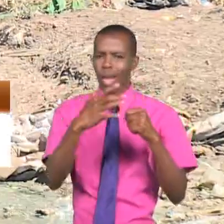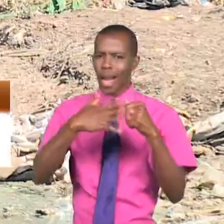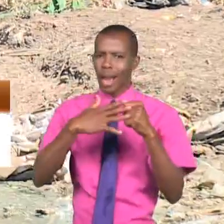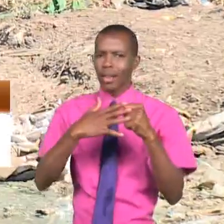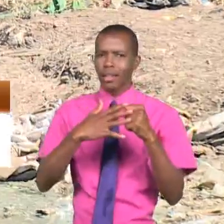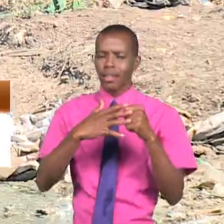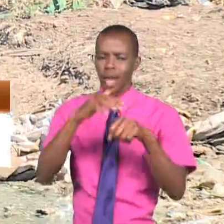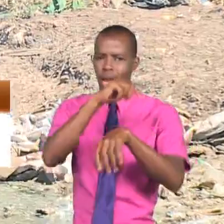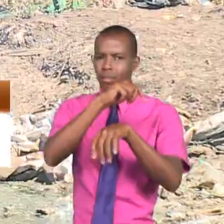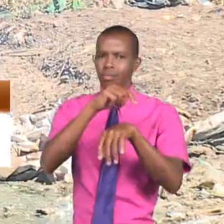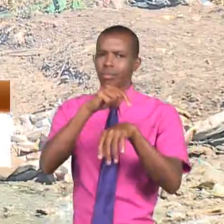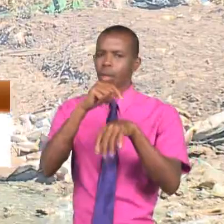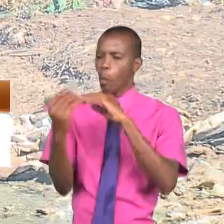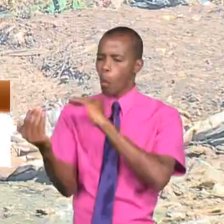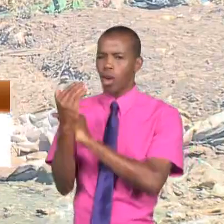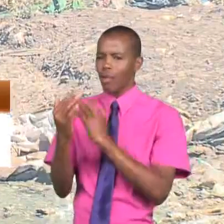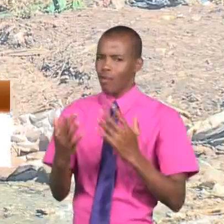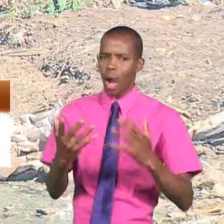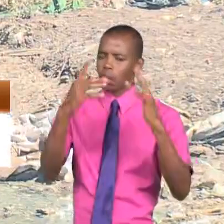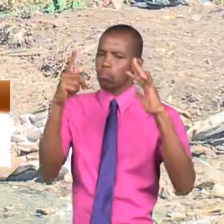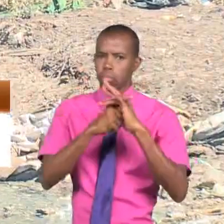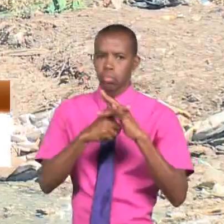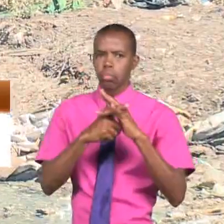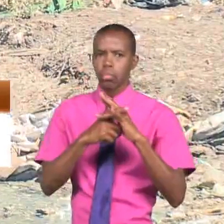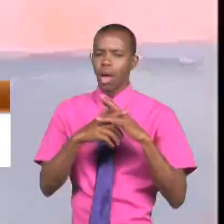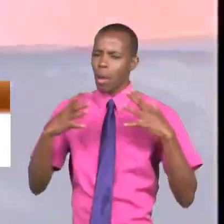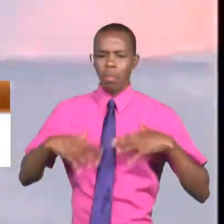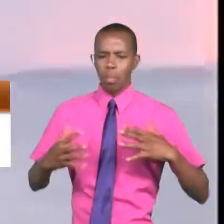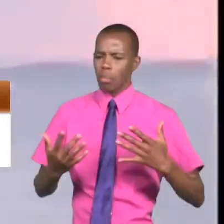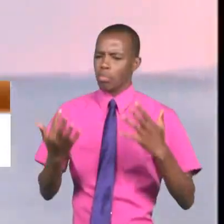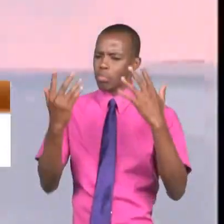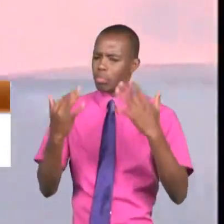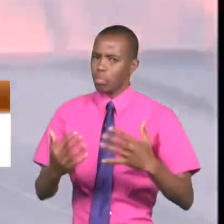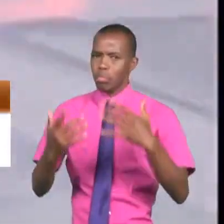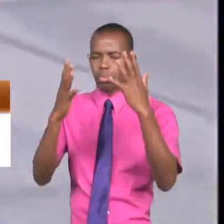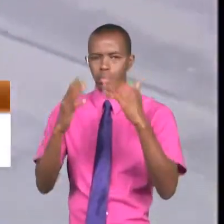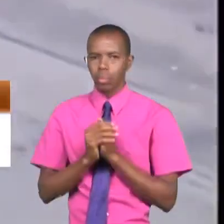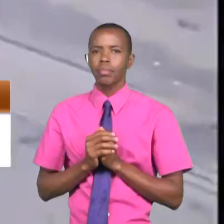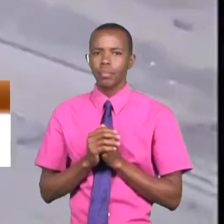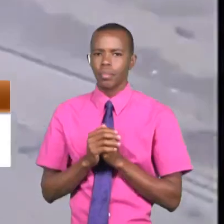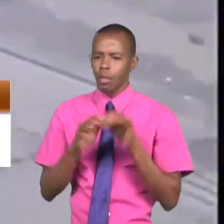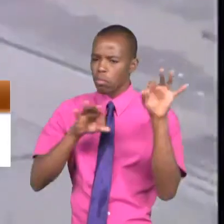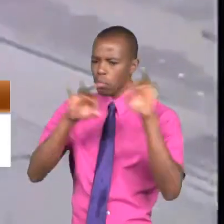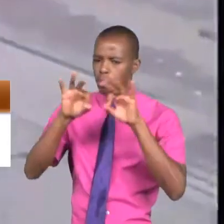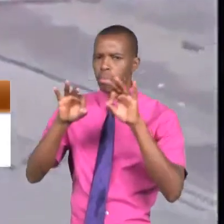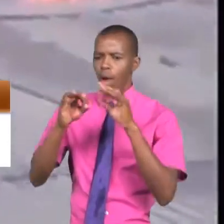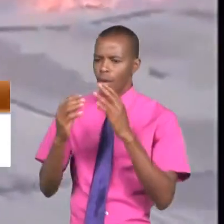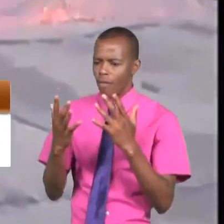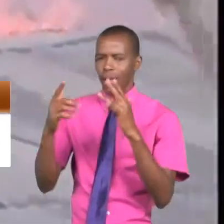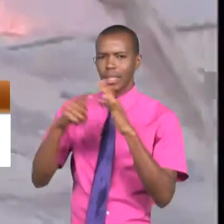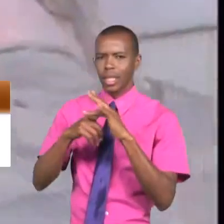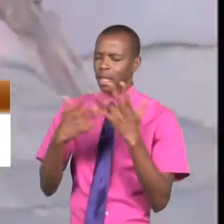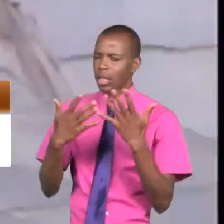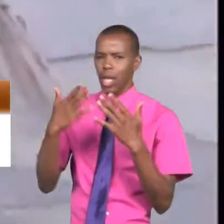ikalipuka. Na ile moto sasa iliweza kuchoma watu. Ufafanuzi wa jinsi moto huu ulianza bado